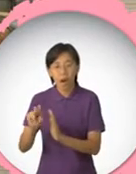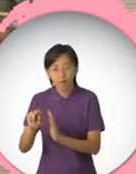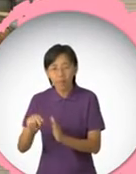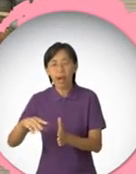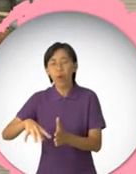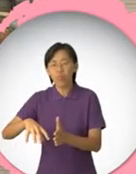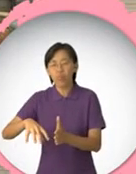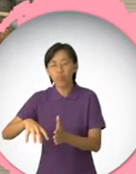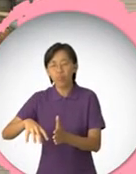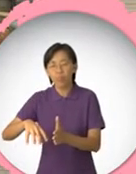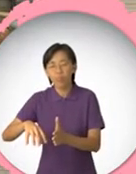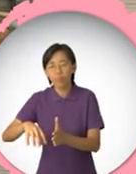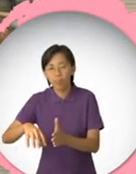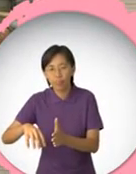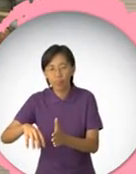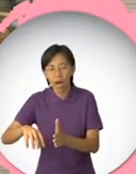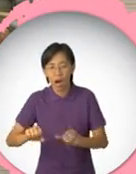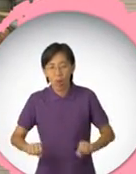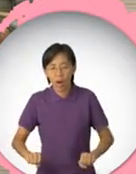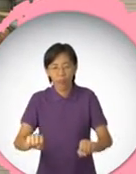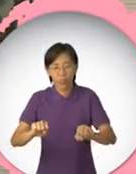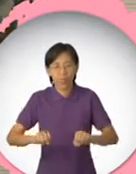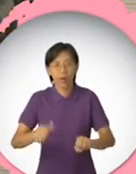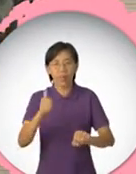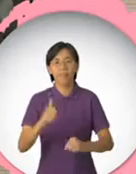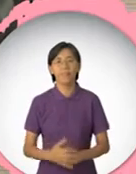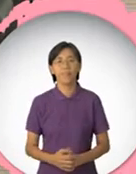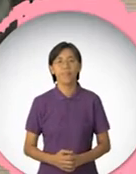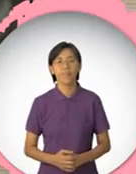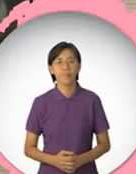มันคลายตัวเดี๋ยวเรารีดมันจะได้ยืดตัวง่าย